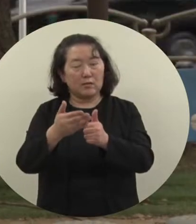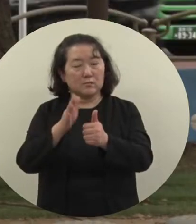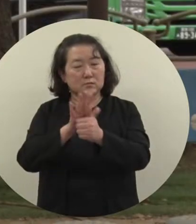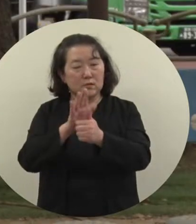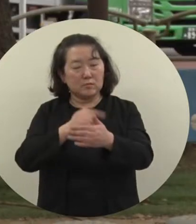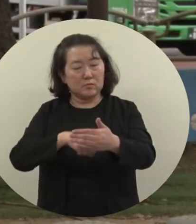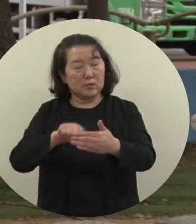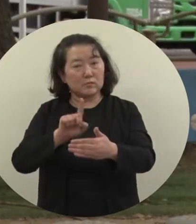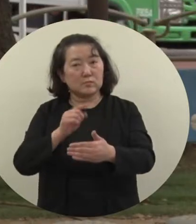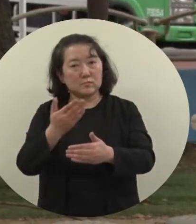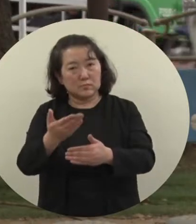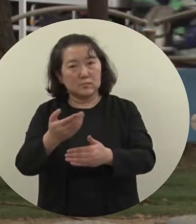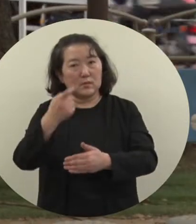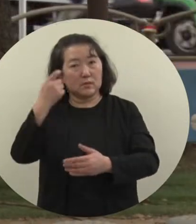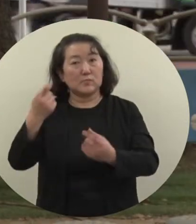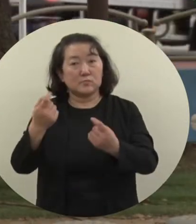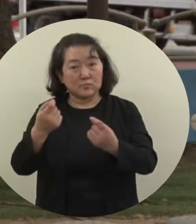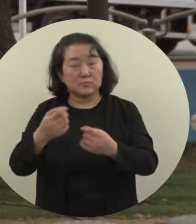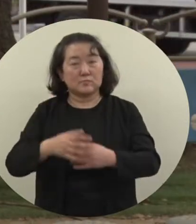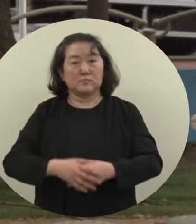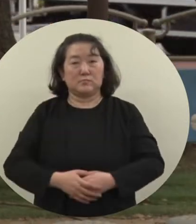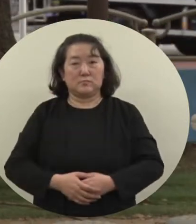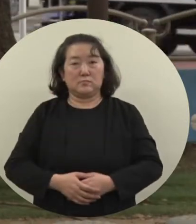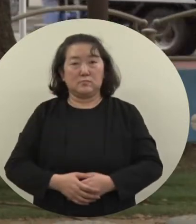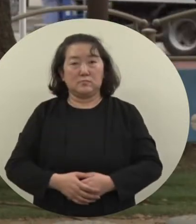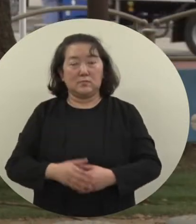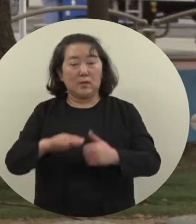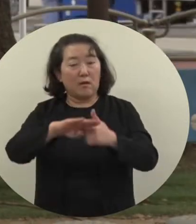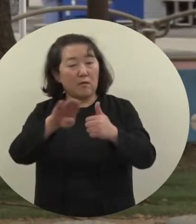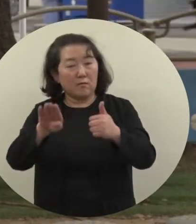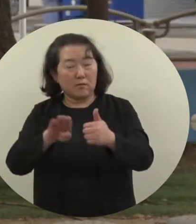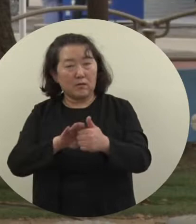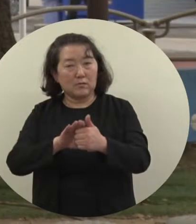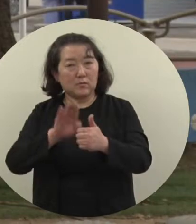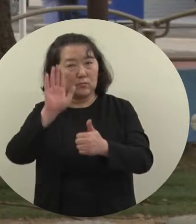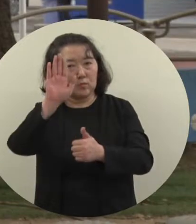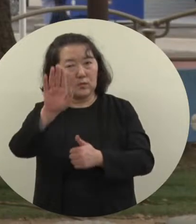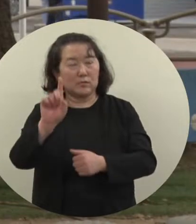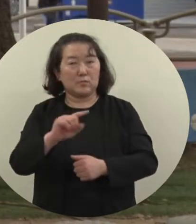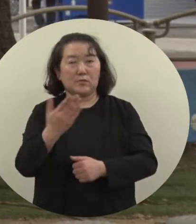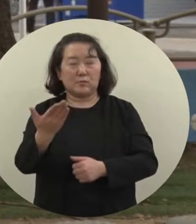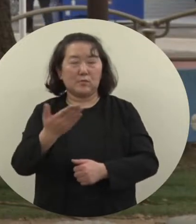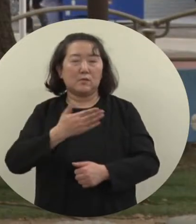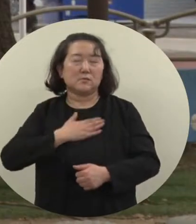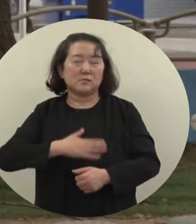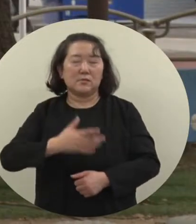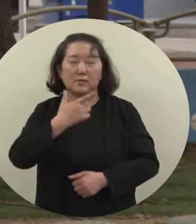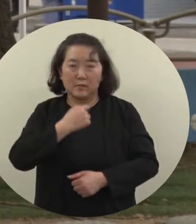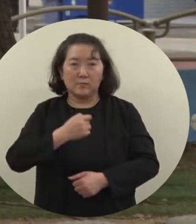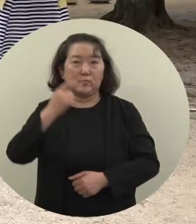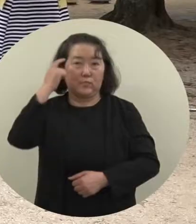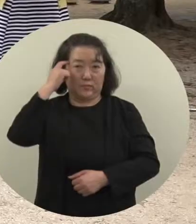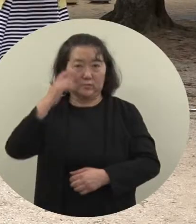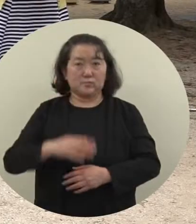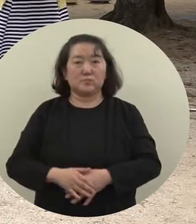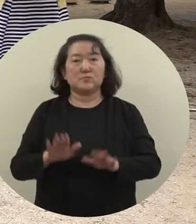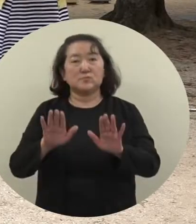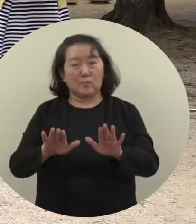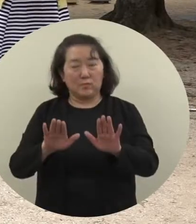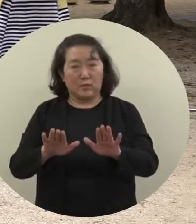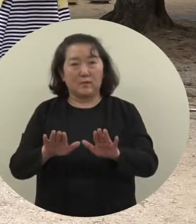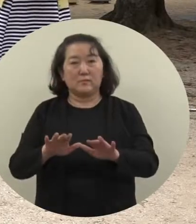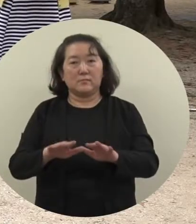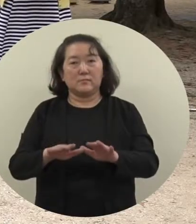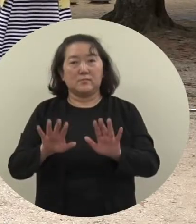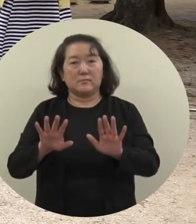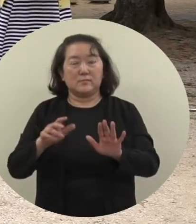支援があるのか気になりますよね。そしてどんな環境になっていくのかを知りたいところです。ということで、